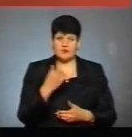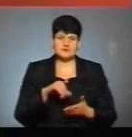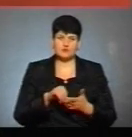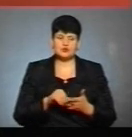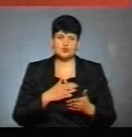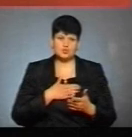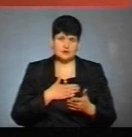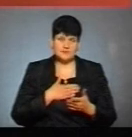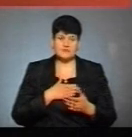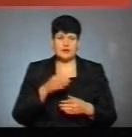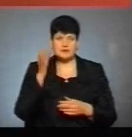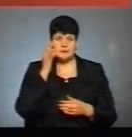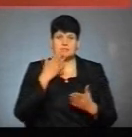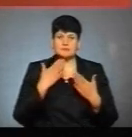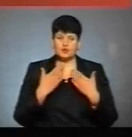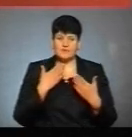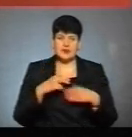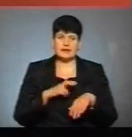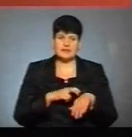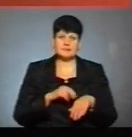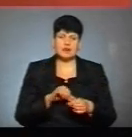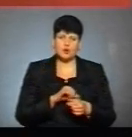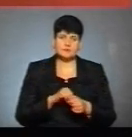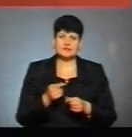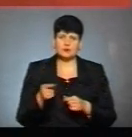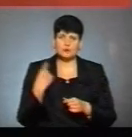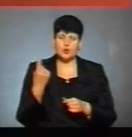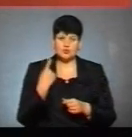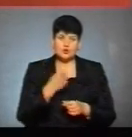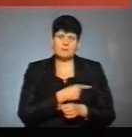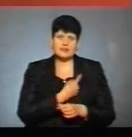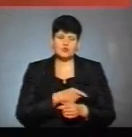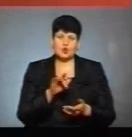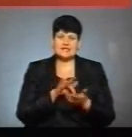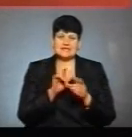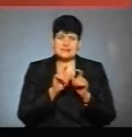нашому ефірі. Нагадаю, що ми спілкувалися з лікарем-наркологом Тернопільського обласного медичного